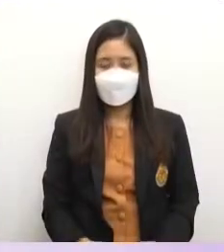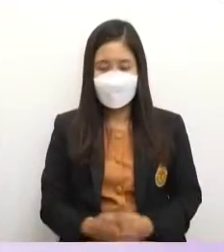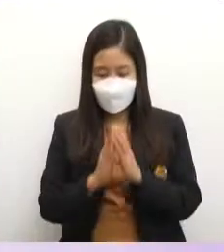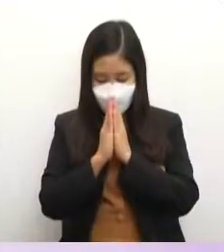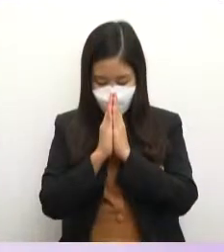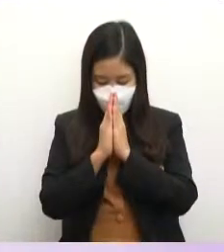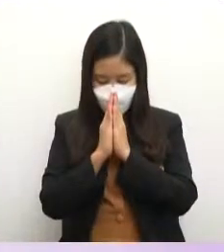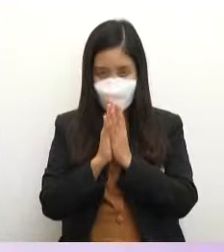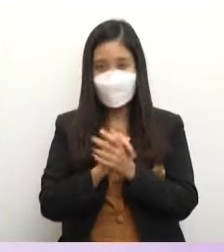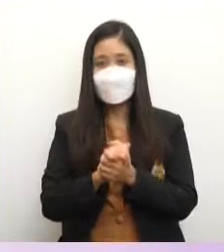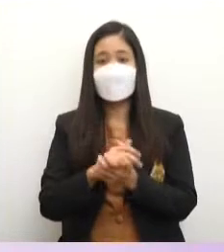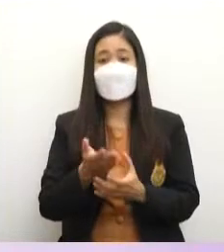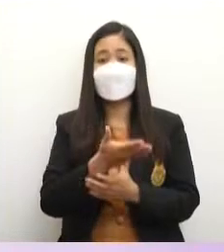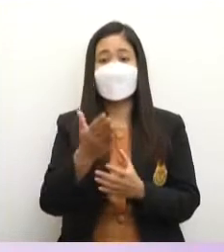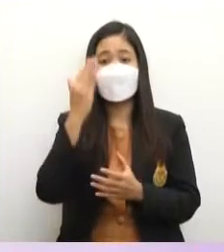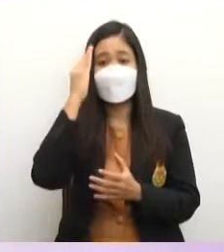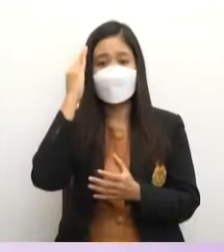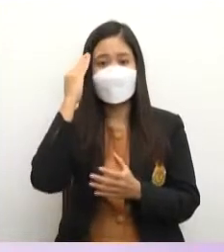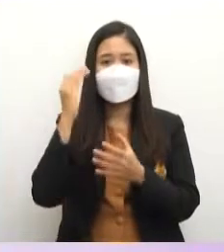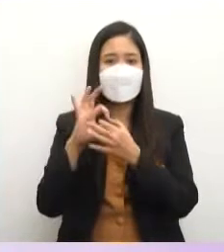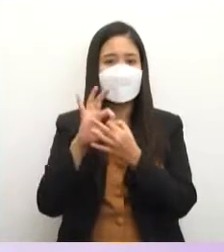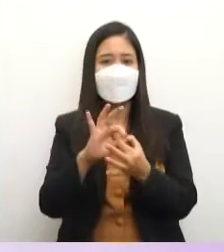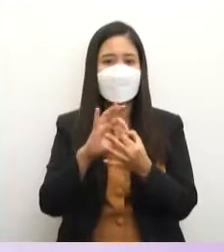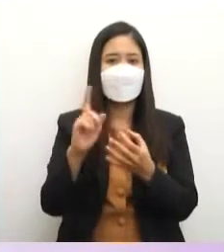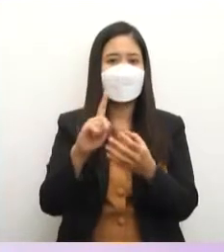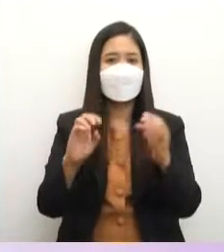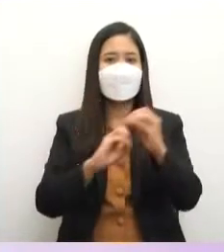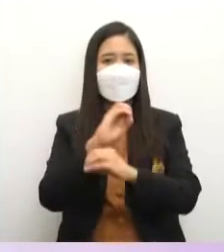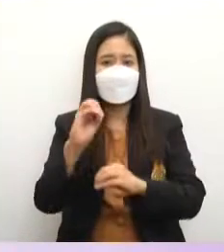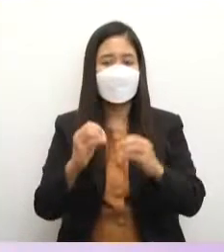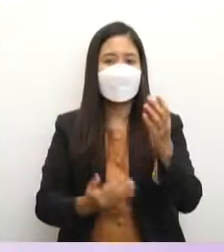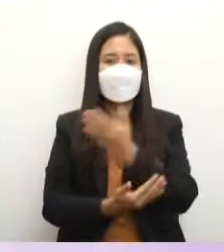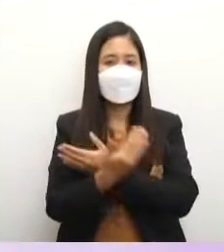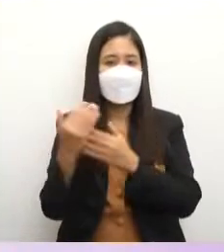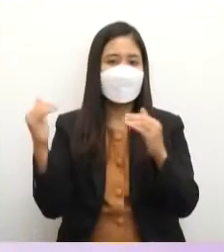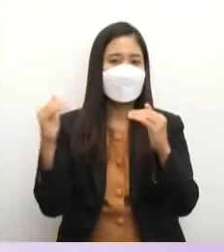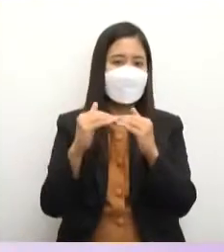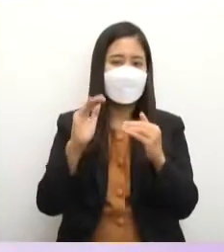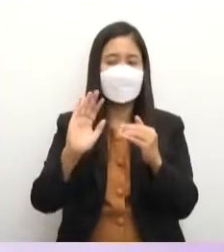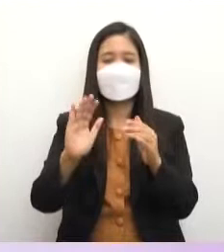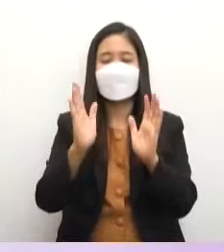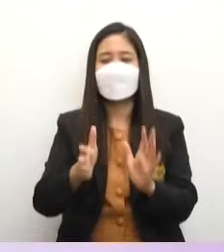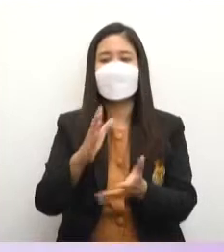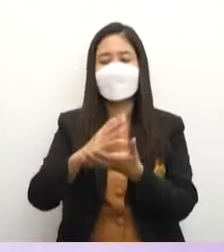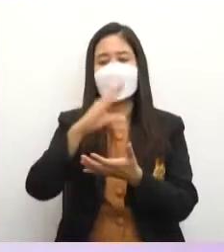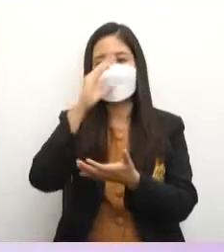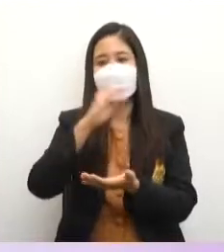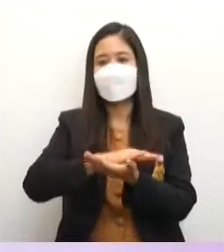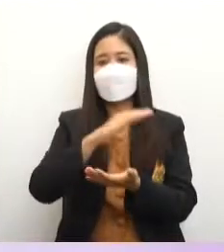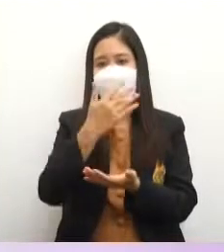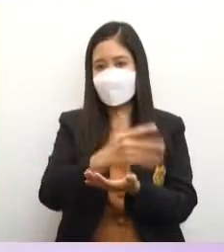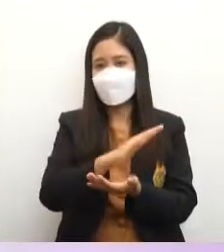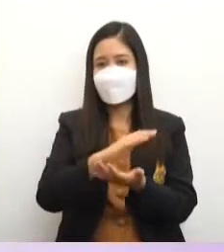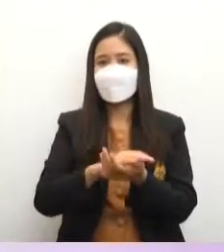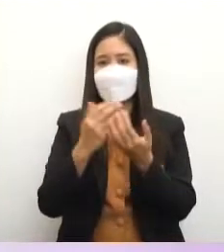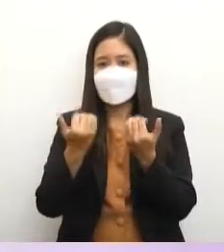หลังจากที่เราได้รับทราบเกี่ยวกับเรื่องของความปลอดภัยเรื่องของโอกาสและความเสมอภาคของโรงเรียนล่องแพวิทยามาแล้วนะครับในส่วนที่เกี่ย